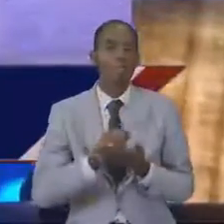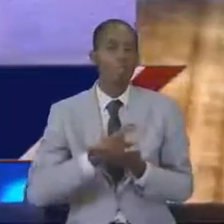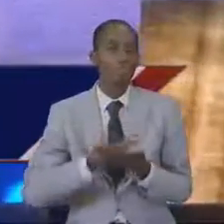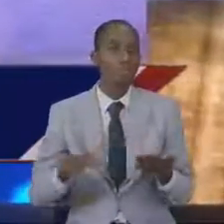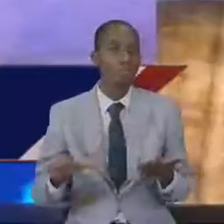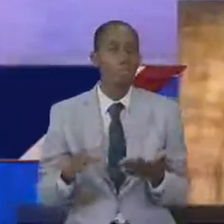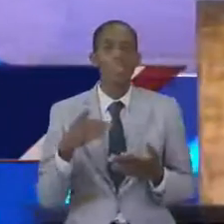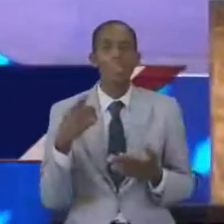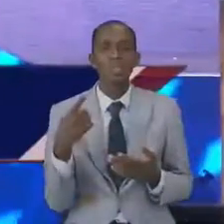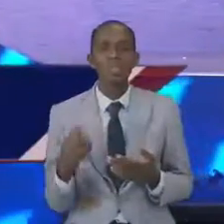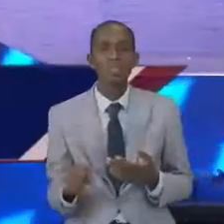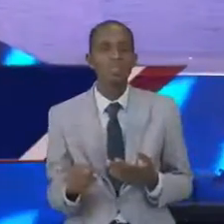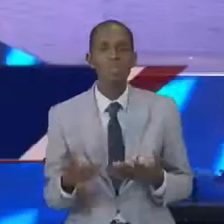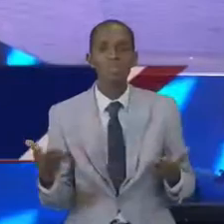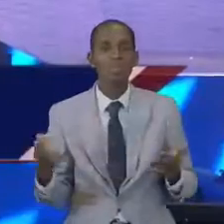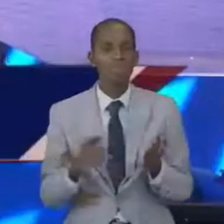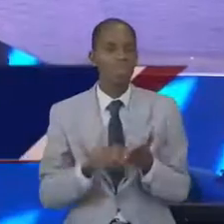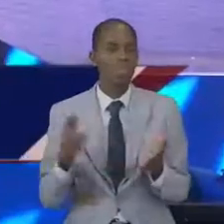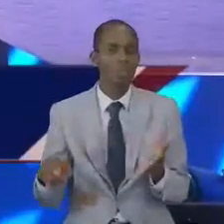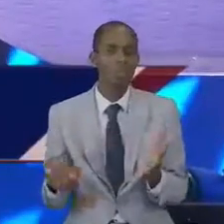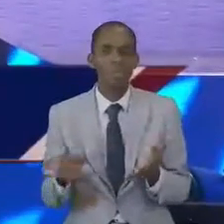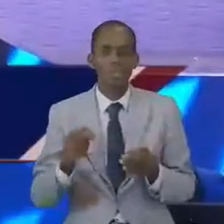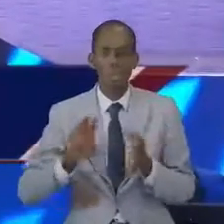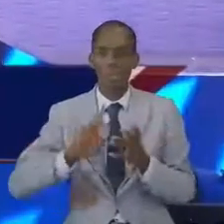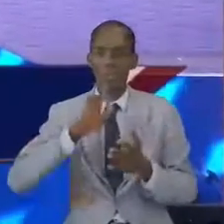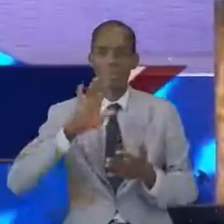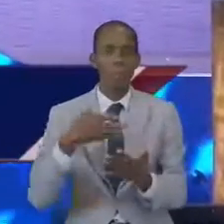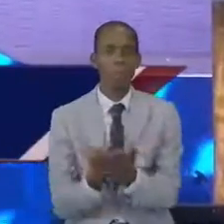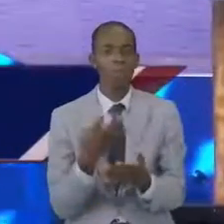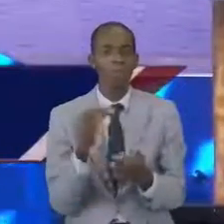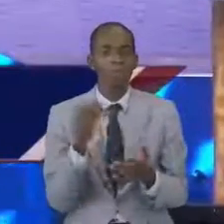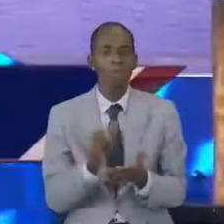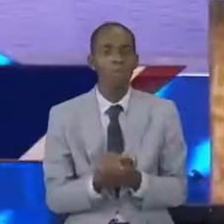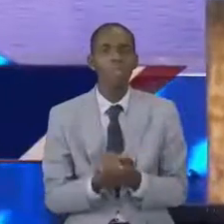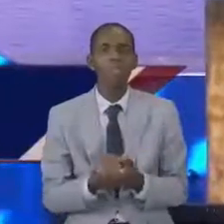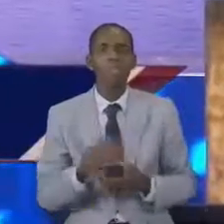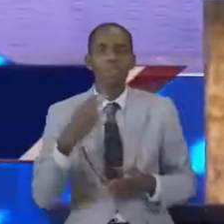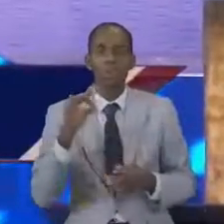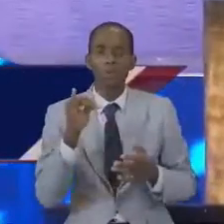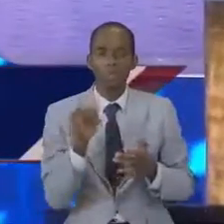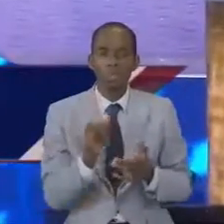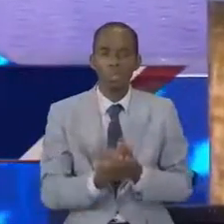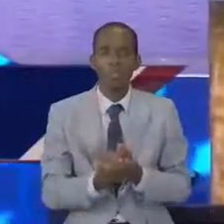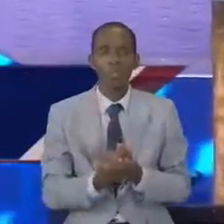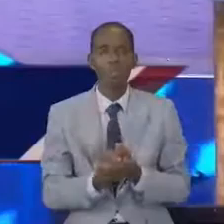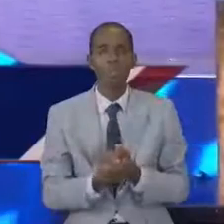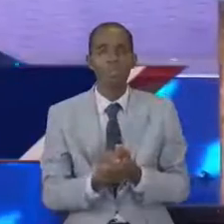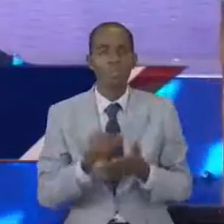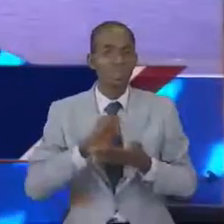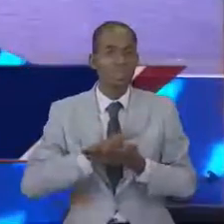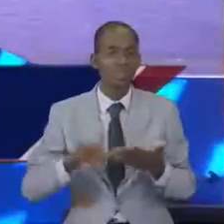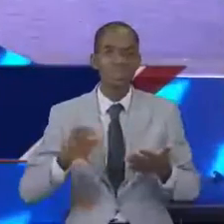la récompense et le résultat l'évidence de cette sanctification dans notre vie nous